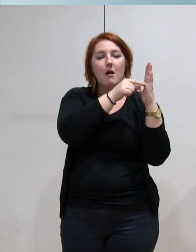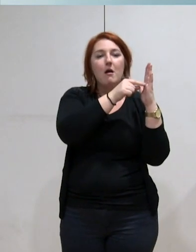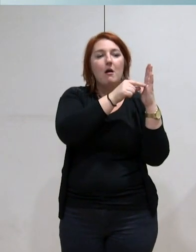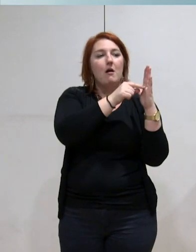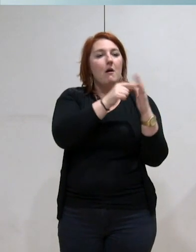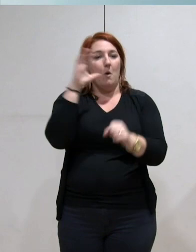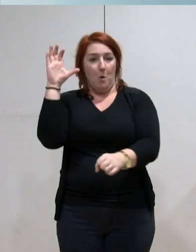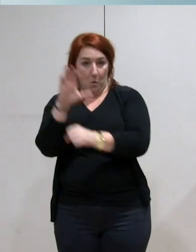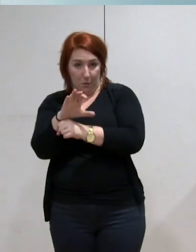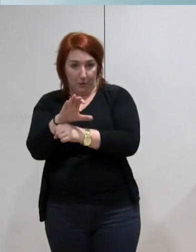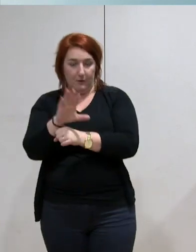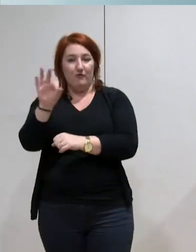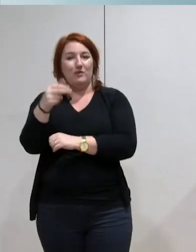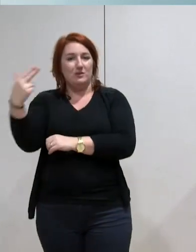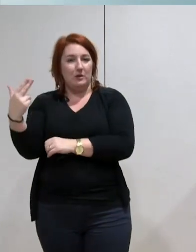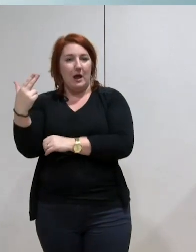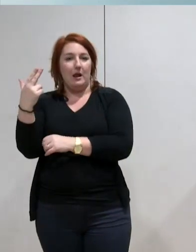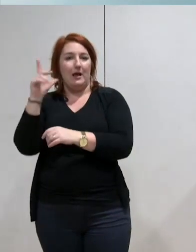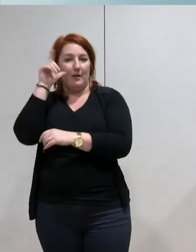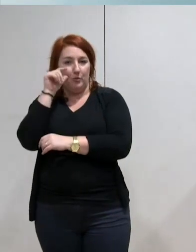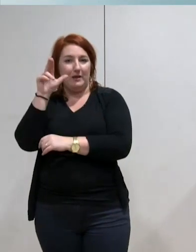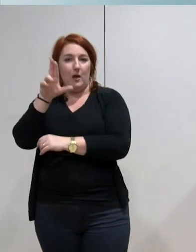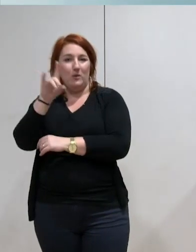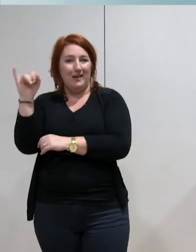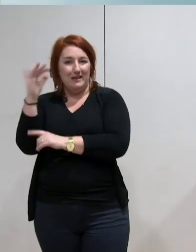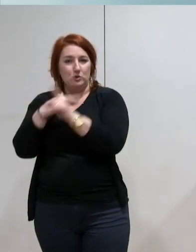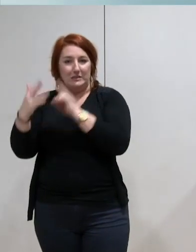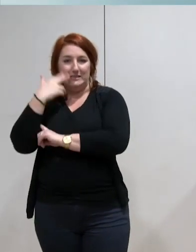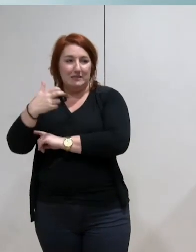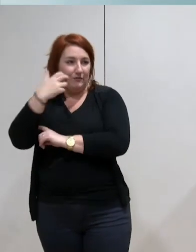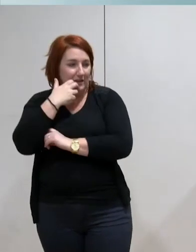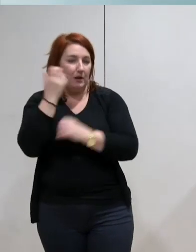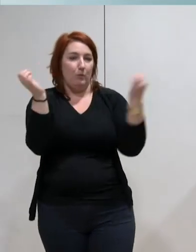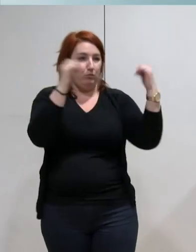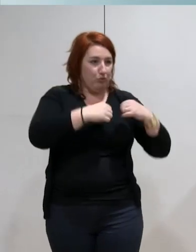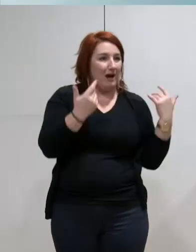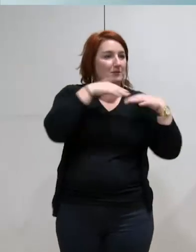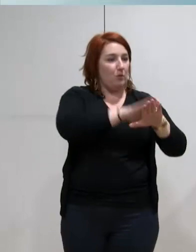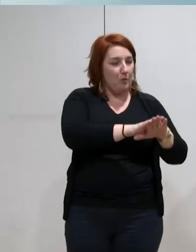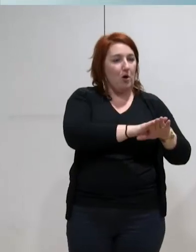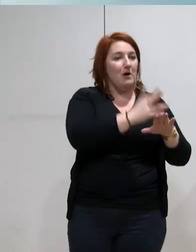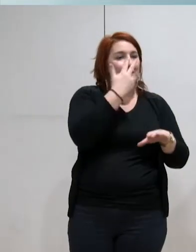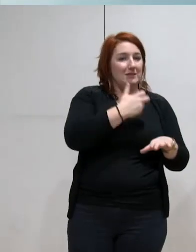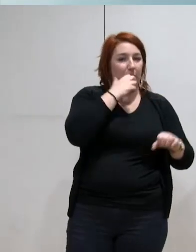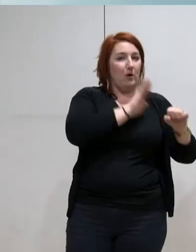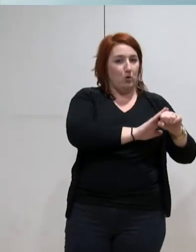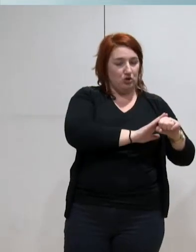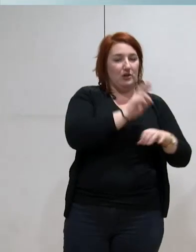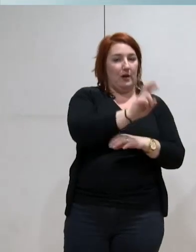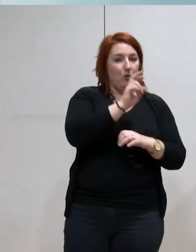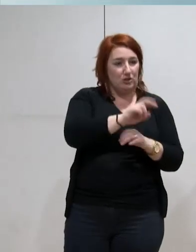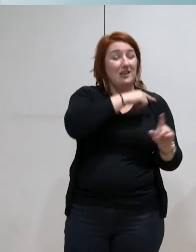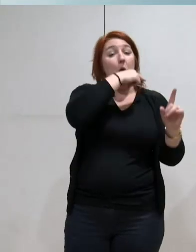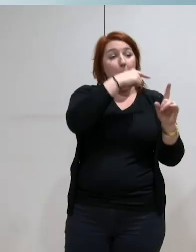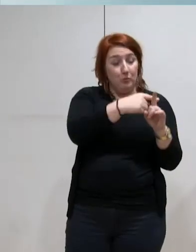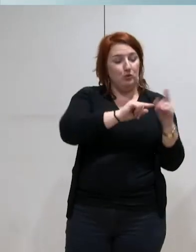qui vote contre Front national les républicains udi société civile et qui vote pour donc le rassemblement citoyen la gauche et écologistes